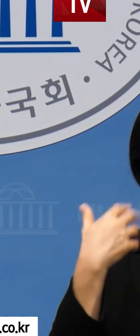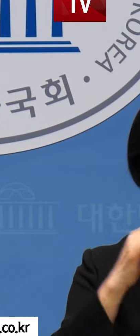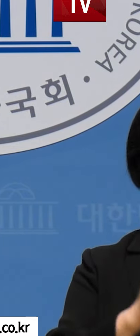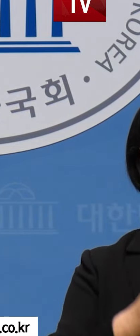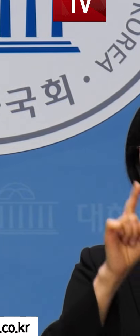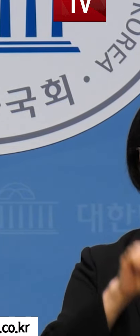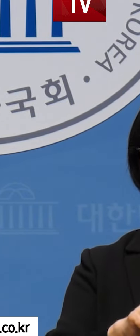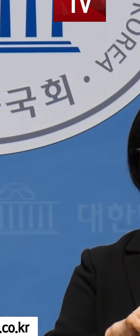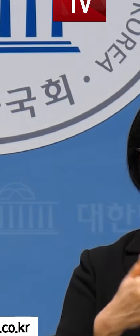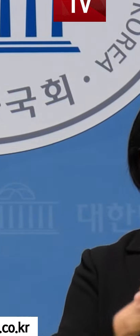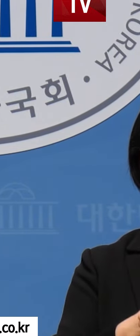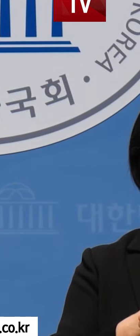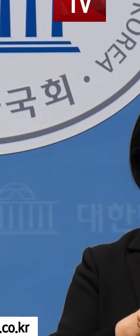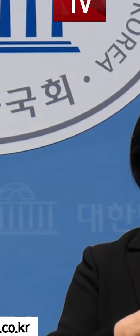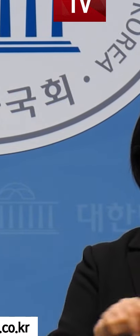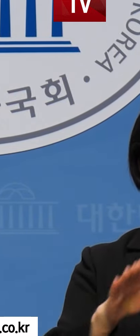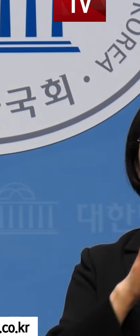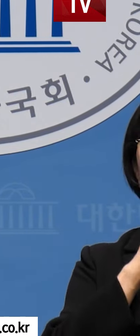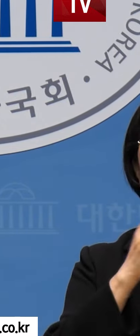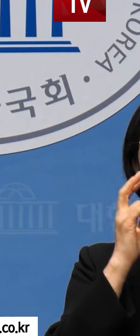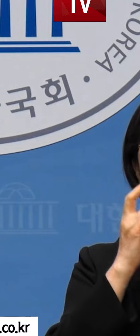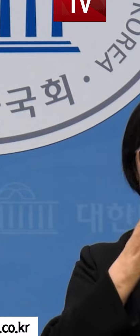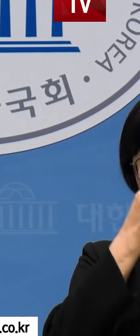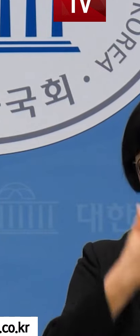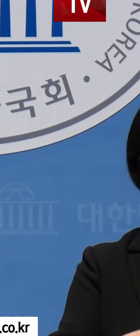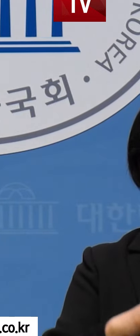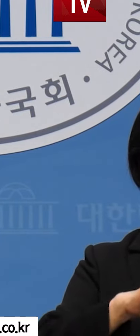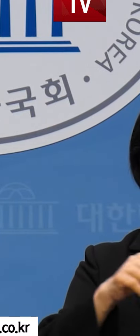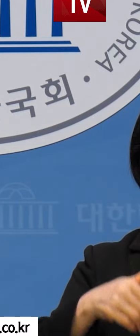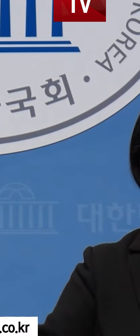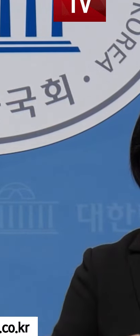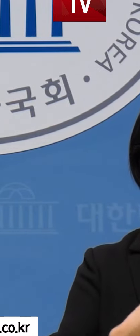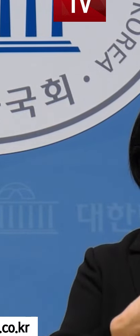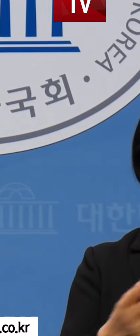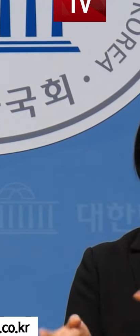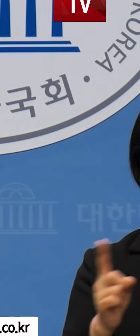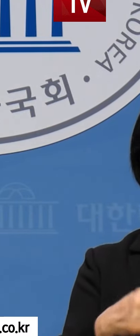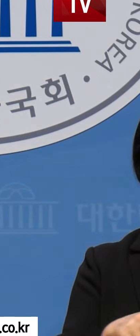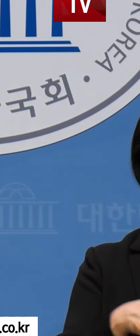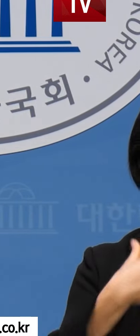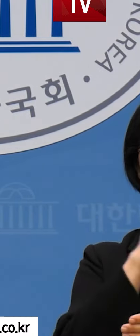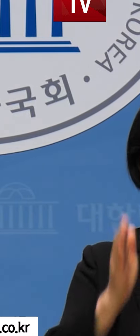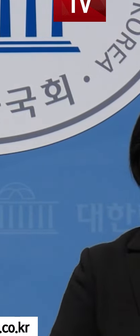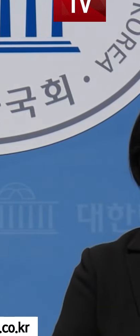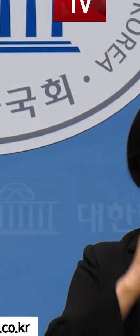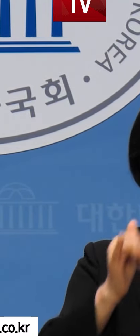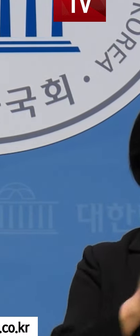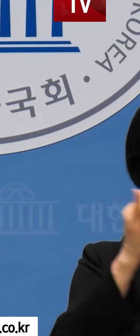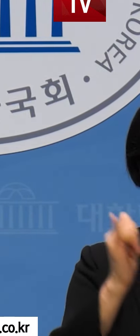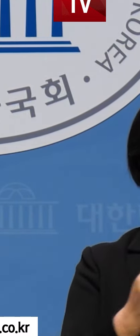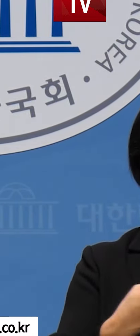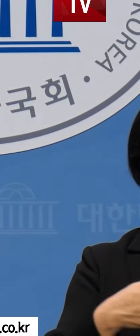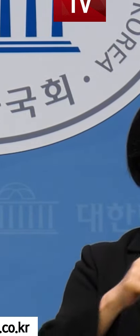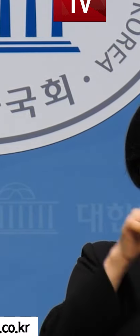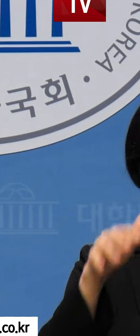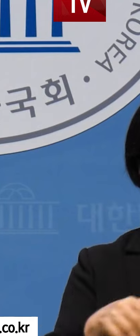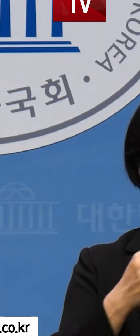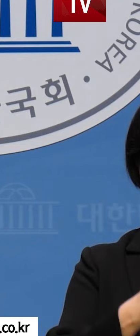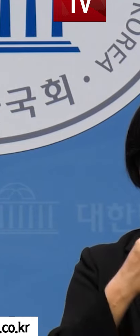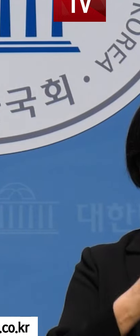발표대로 벼랑 끝에 서 있을 수 있는 필수의료를 살리고 초고령 사회에 대비한 의료체계를 구축할 수 있는